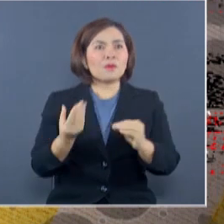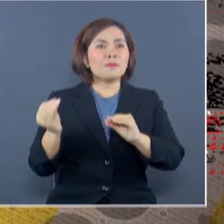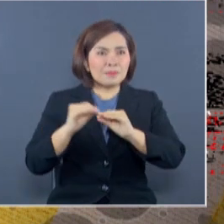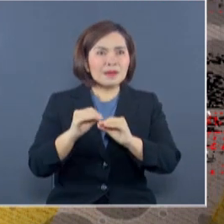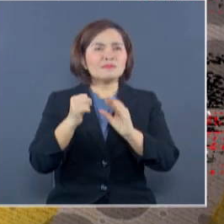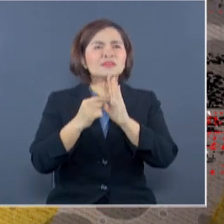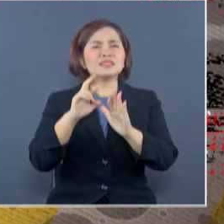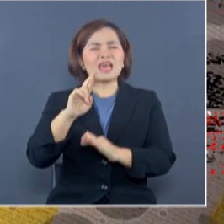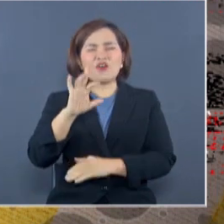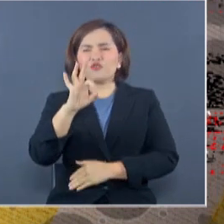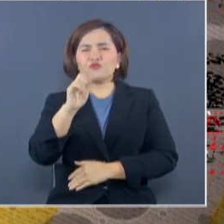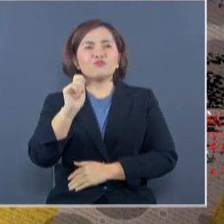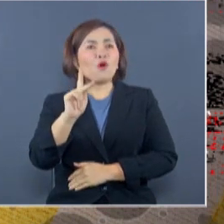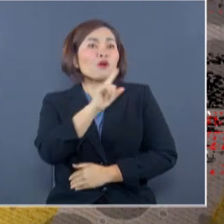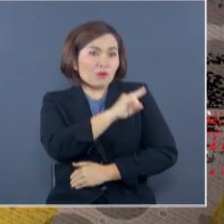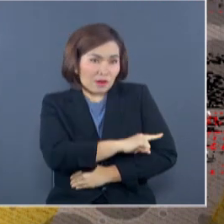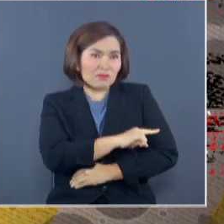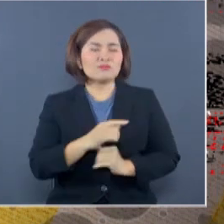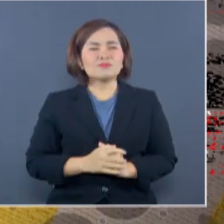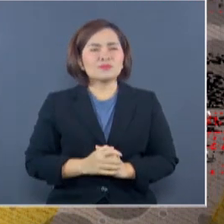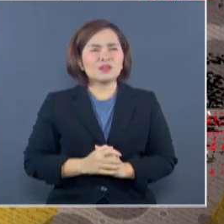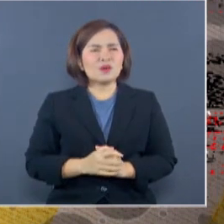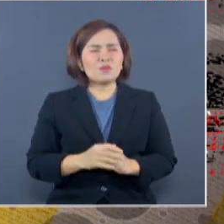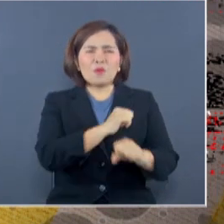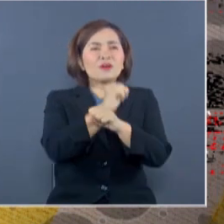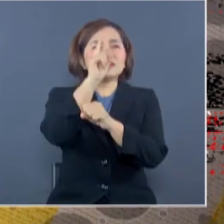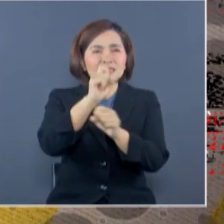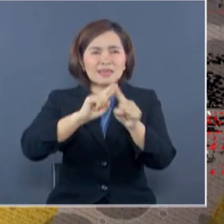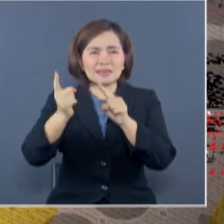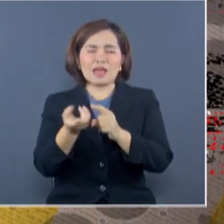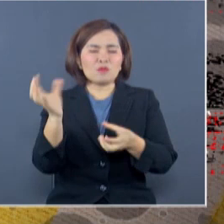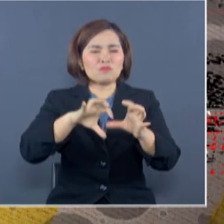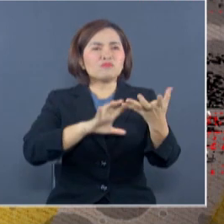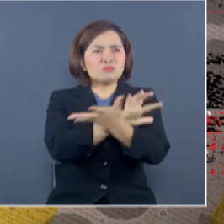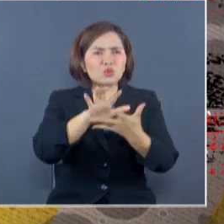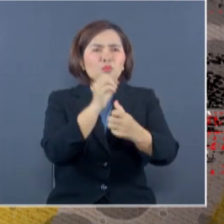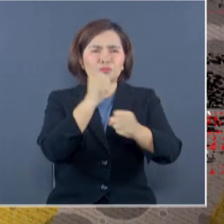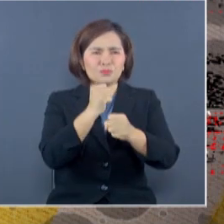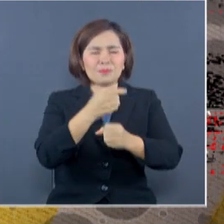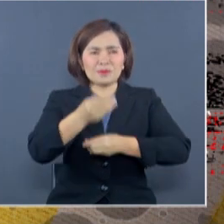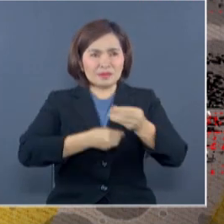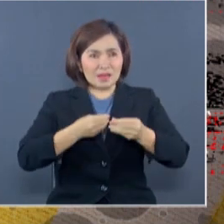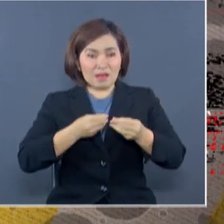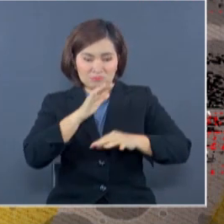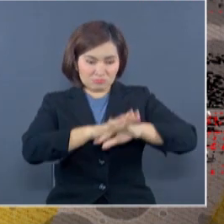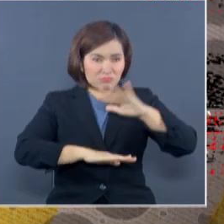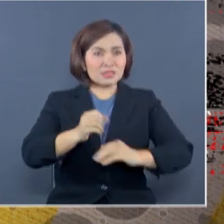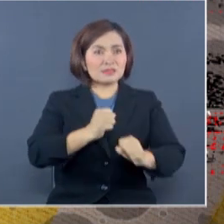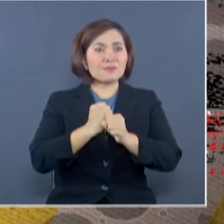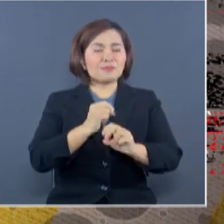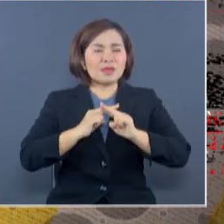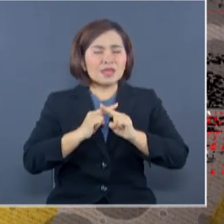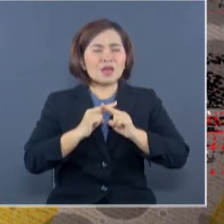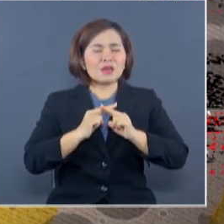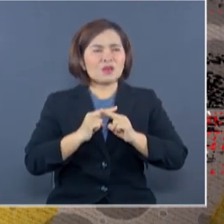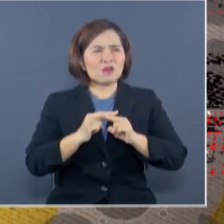างหาก โอ้โห แล้วใส่วัตถุกันเสียเพื่อลดต้นทุนการผลิตครับแล้วก็อย่างที่บอกไปการผลิตใช้มือผสมแบบไม่สวมถุงมือหมว